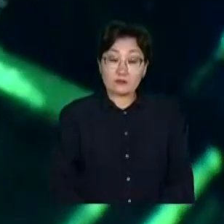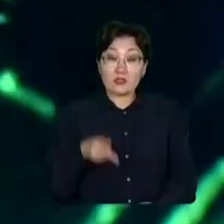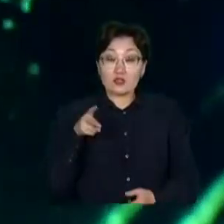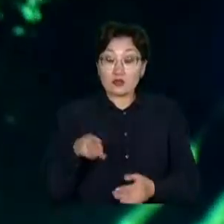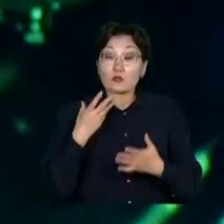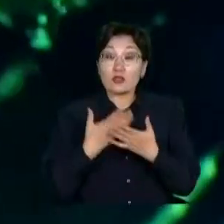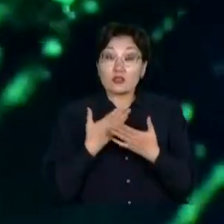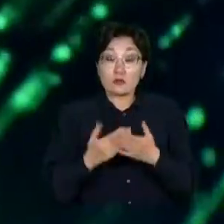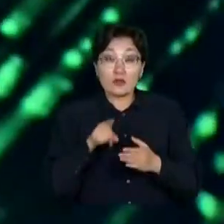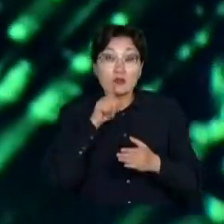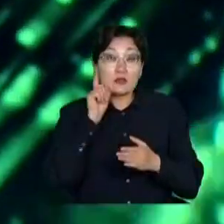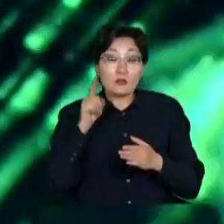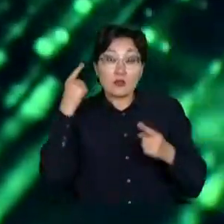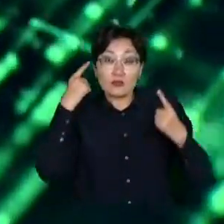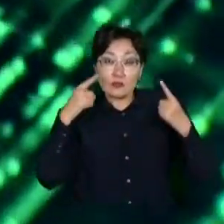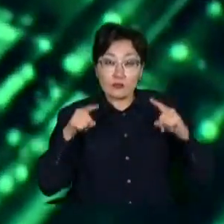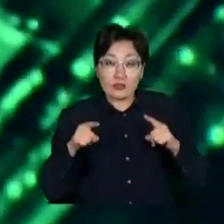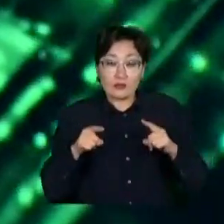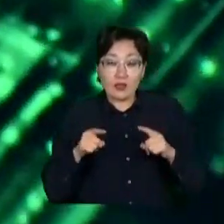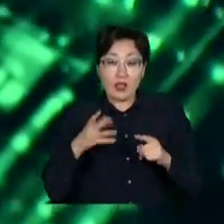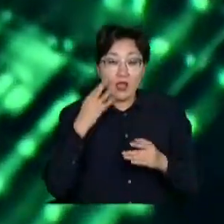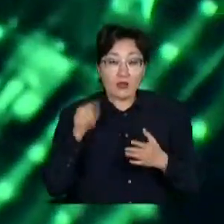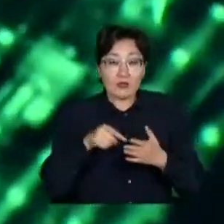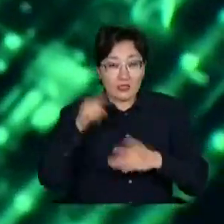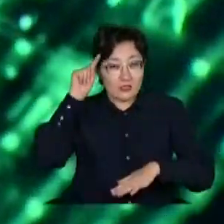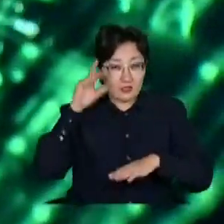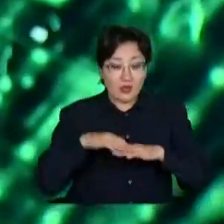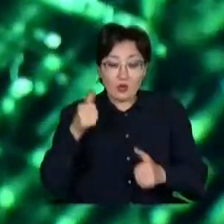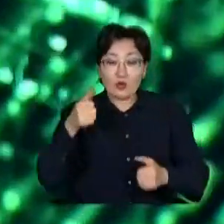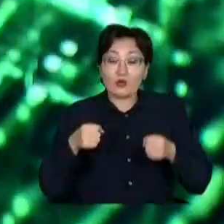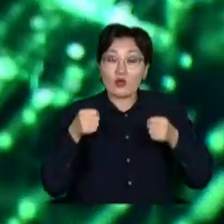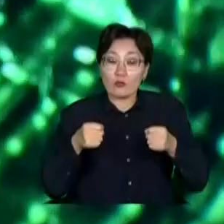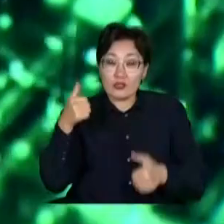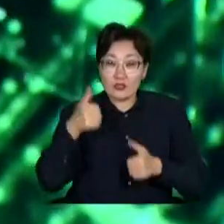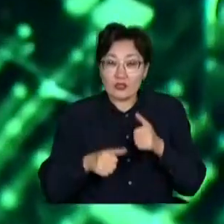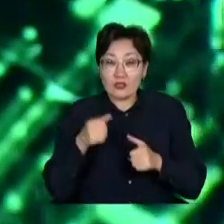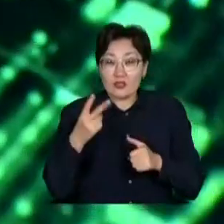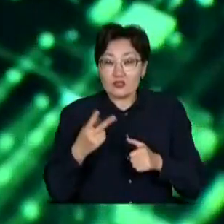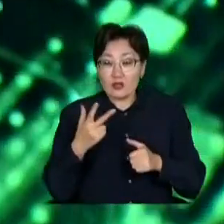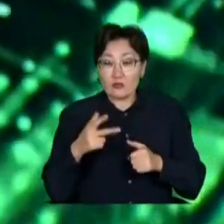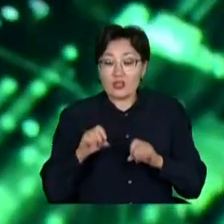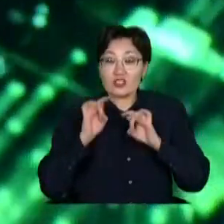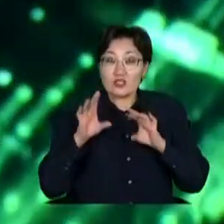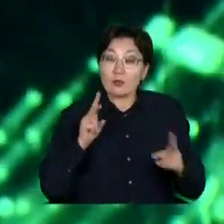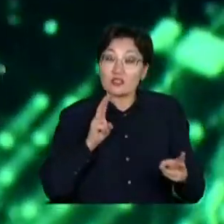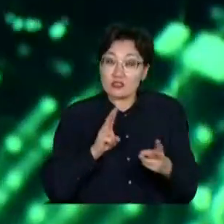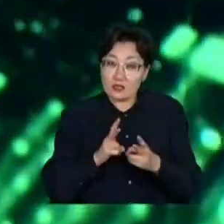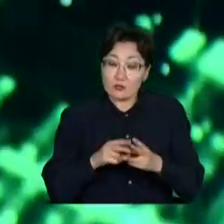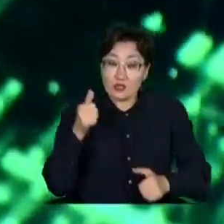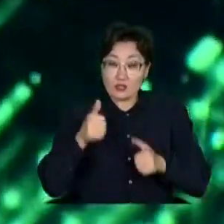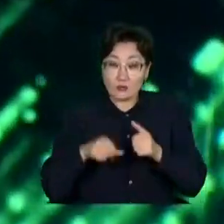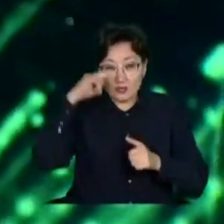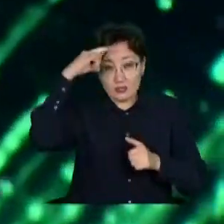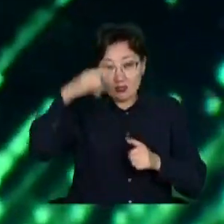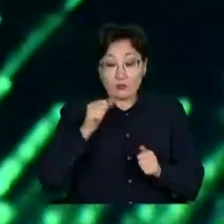2 000-ға жуық жас өнертапқыш Алматы әкімі кубогына таласып, Техкап 2023 чемпионатында бас қосты. Сайысқа